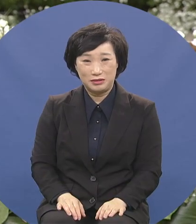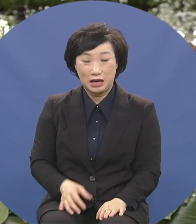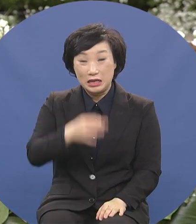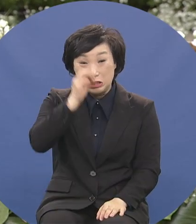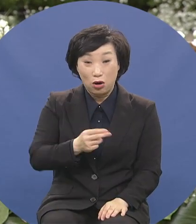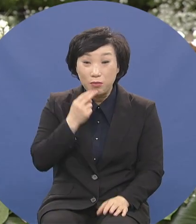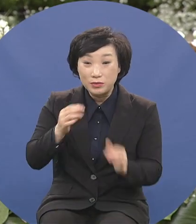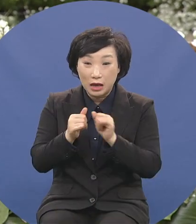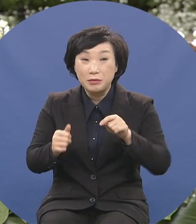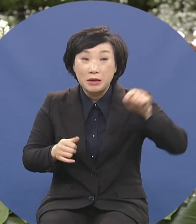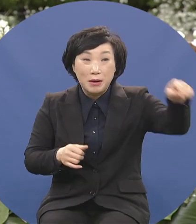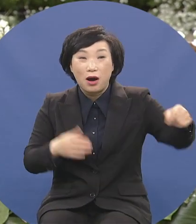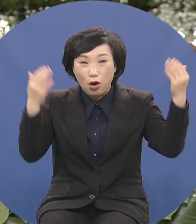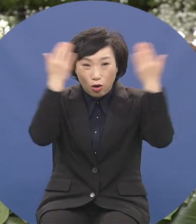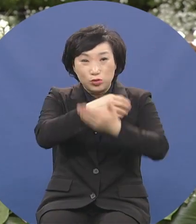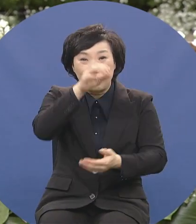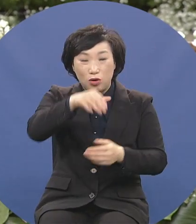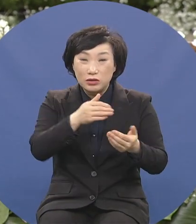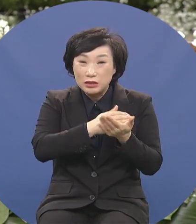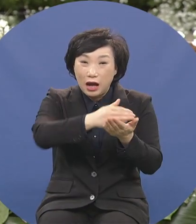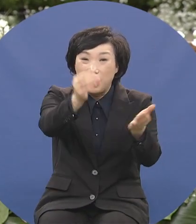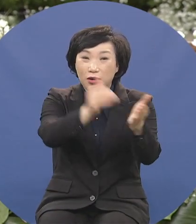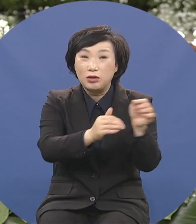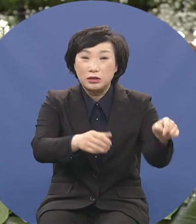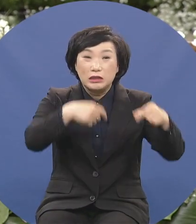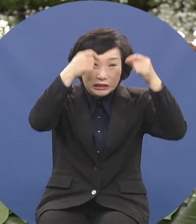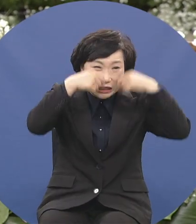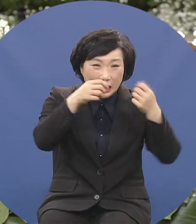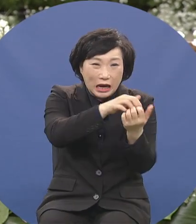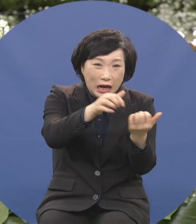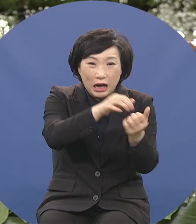우렁으로 내어 쫓겨 슬픈 명예를 갈았다면